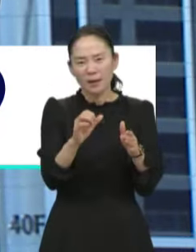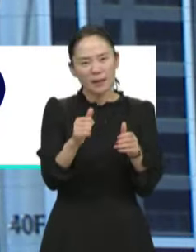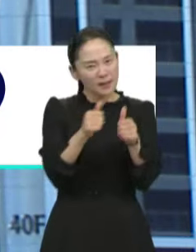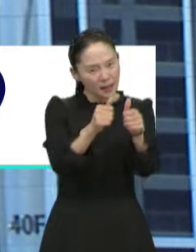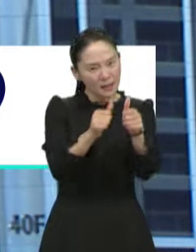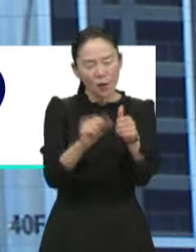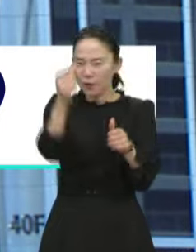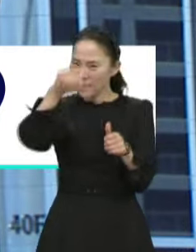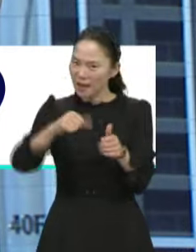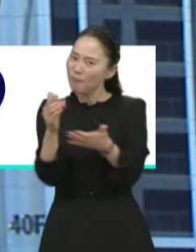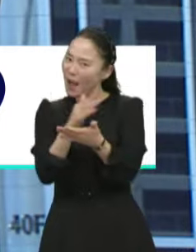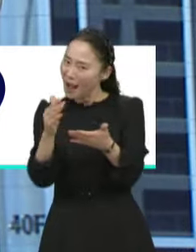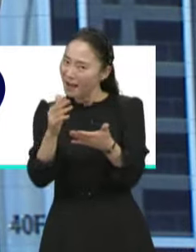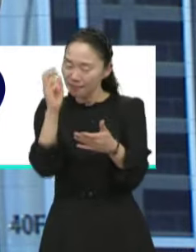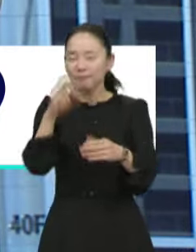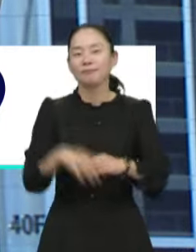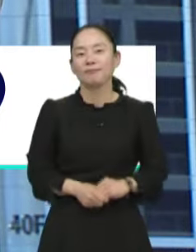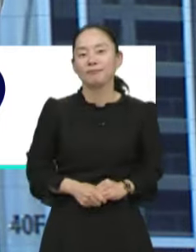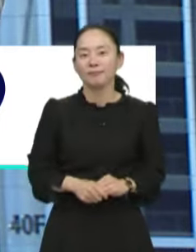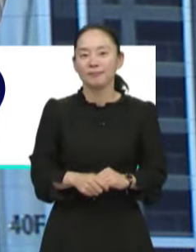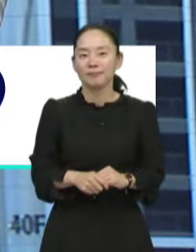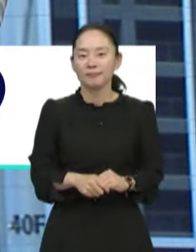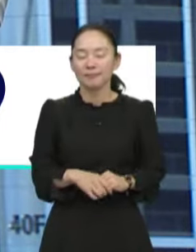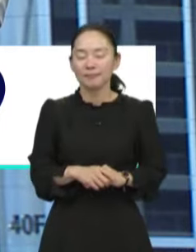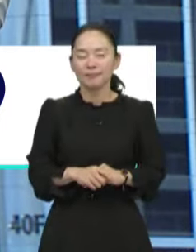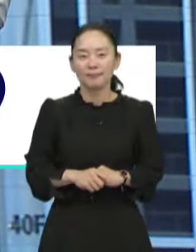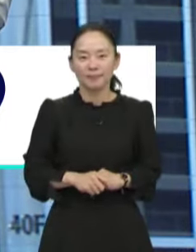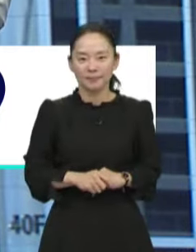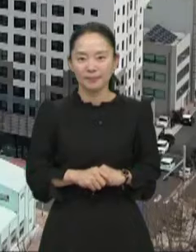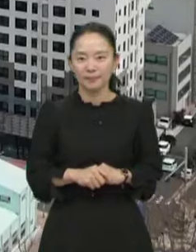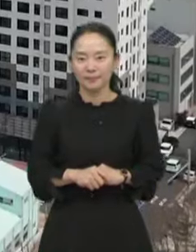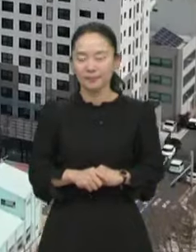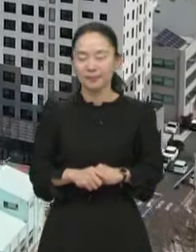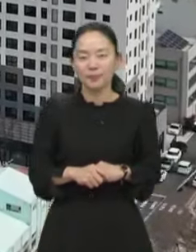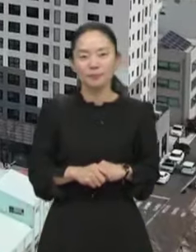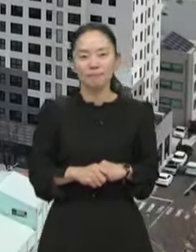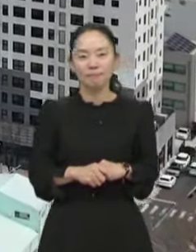희비가 엇갈릴 전망입니다. 보도에 김진석 기자입니다.